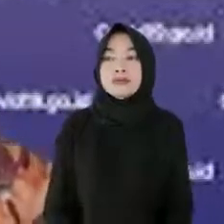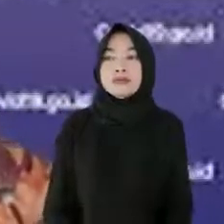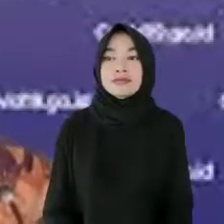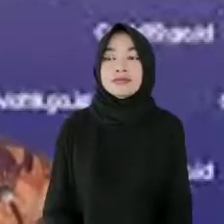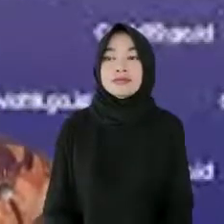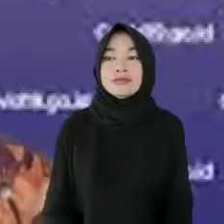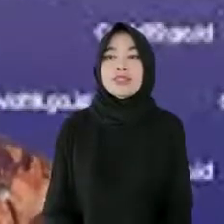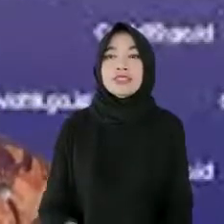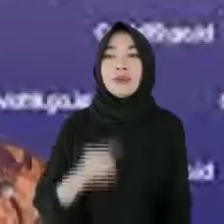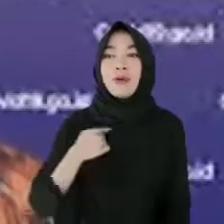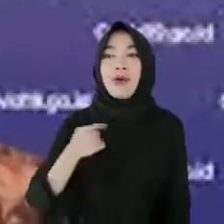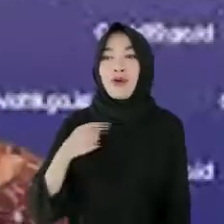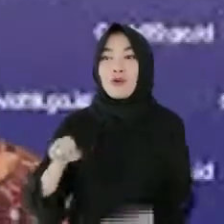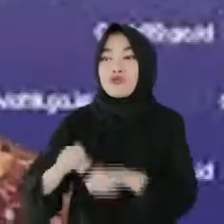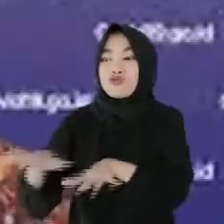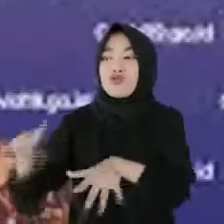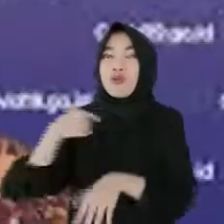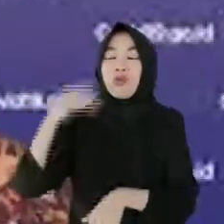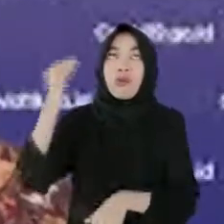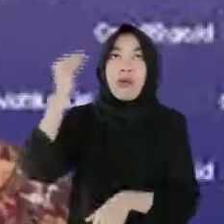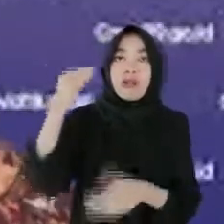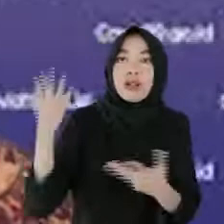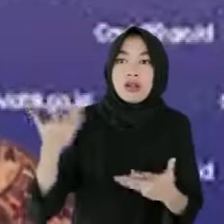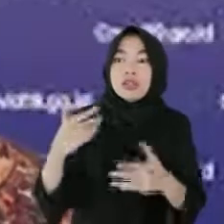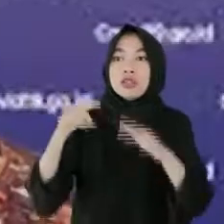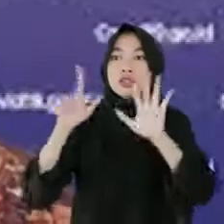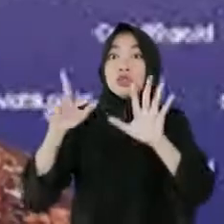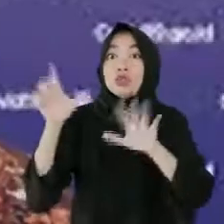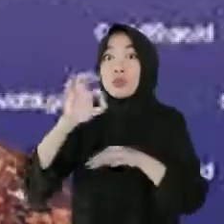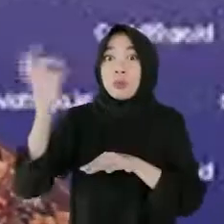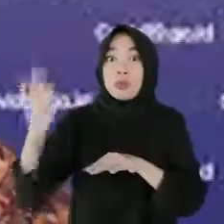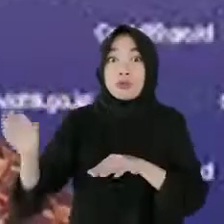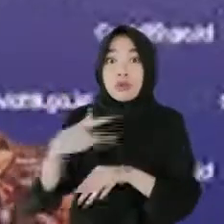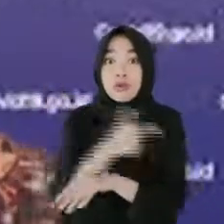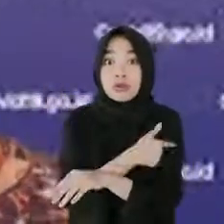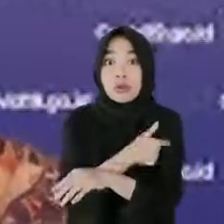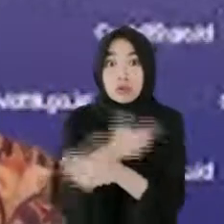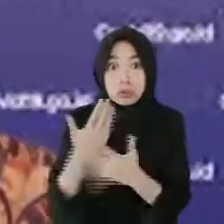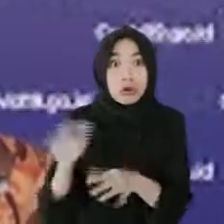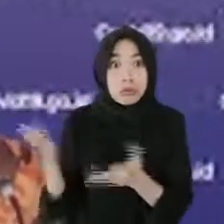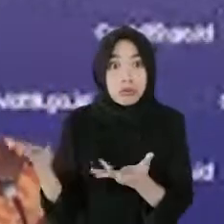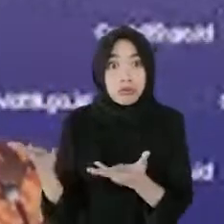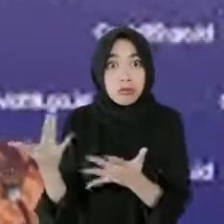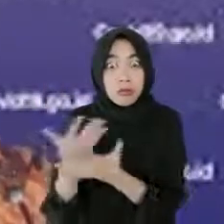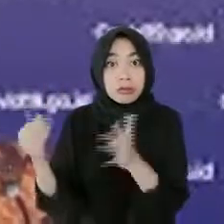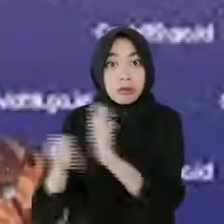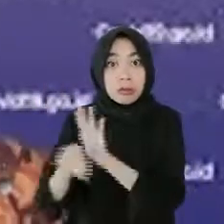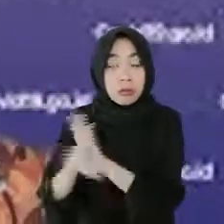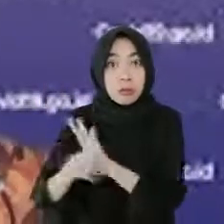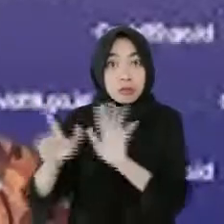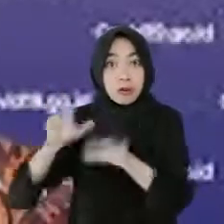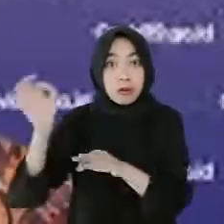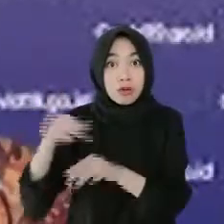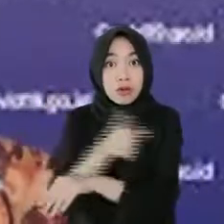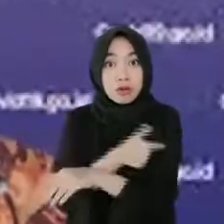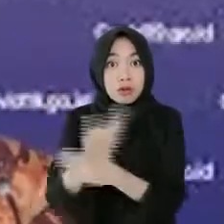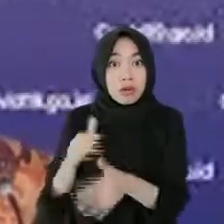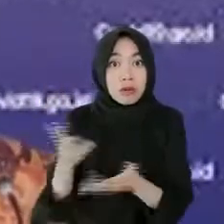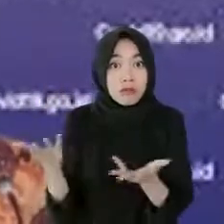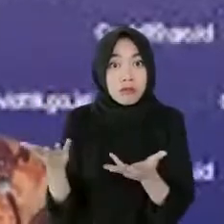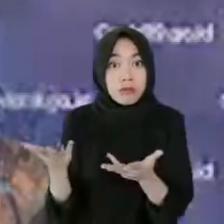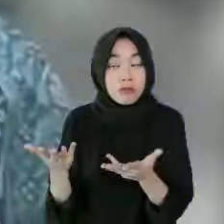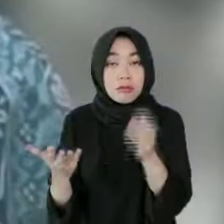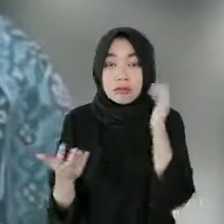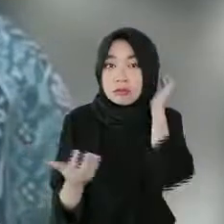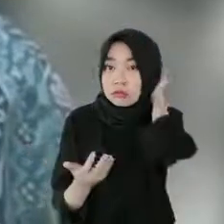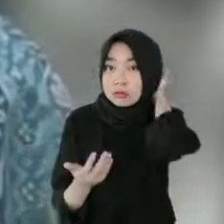malah lebih repot lagi 74 Cina Siapakah sudah apa menuju ke situ Pak Bas untuk on